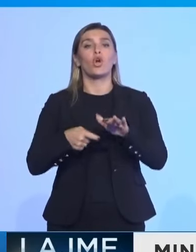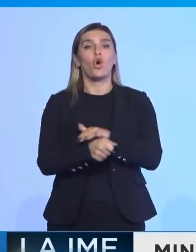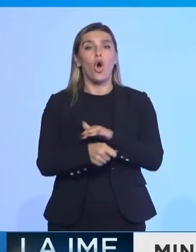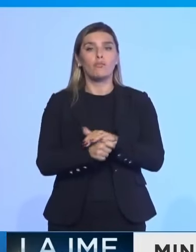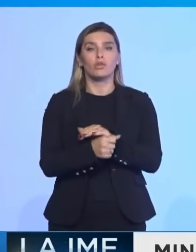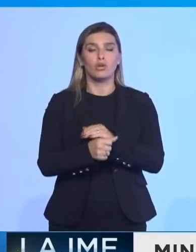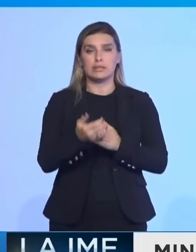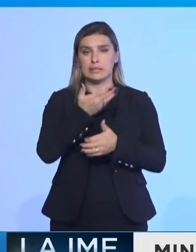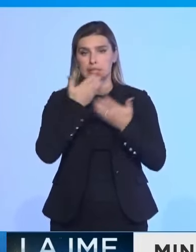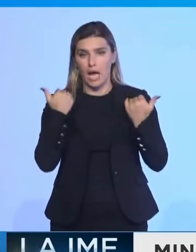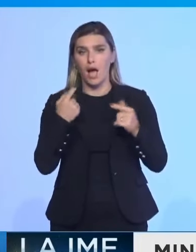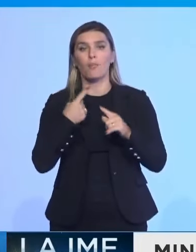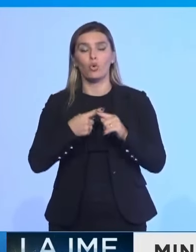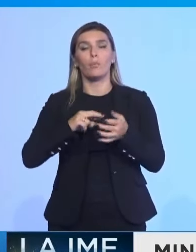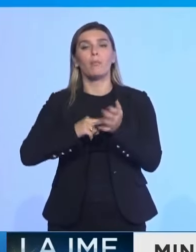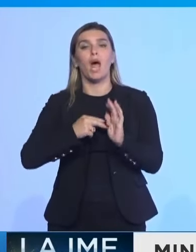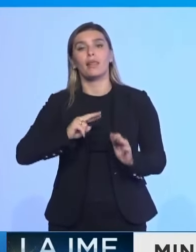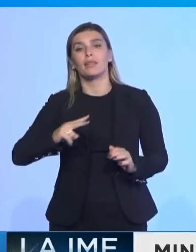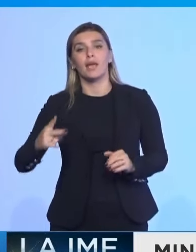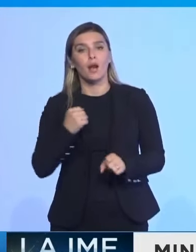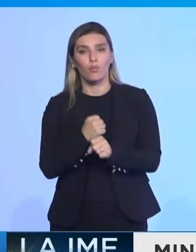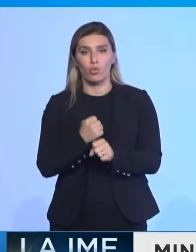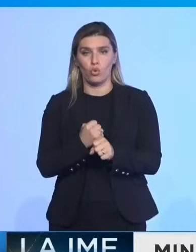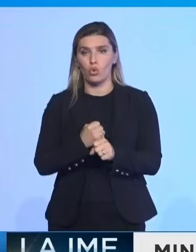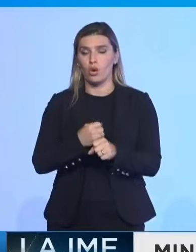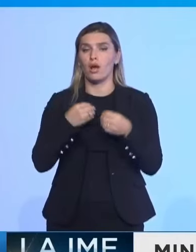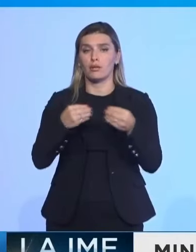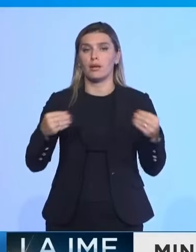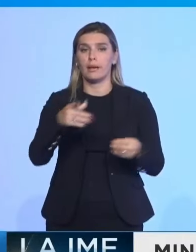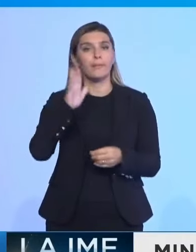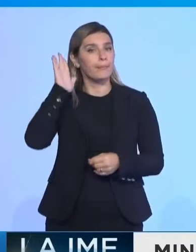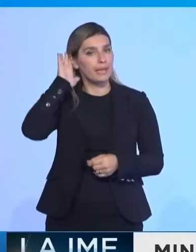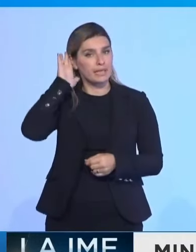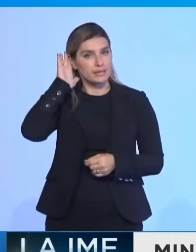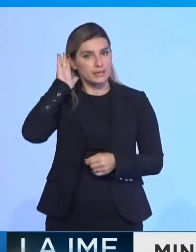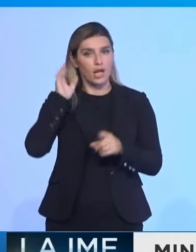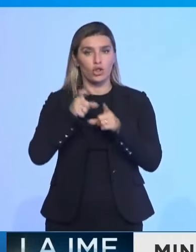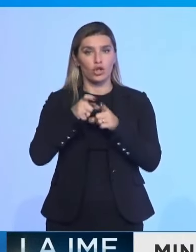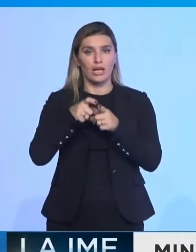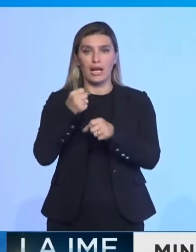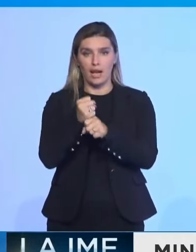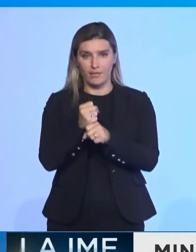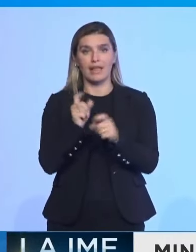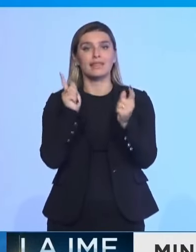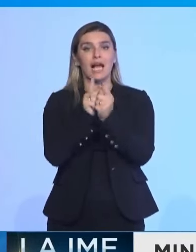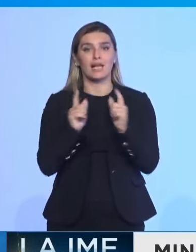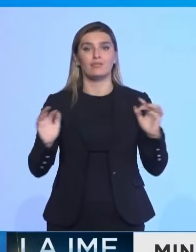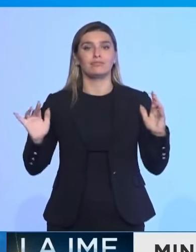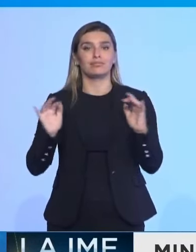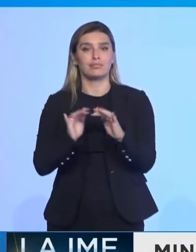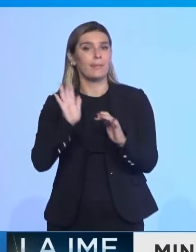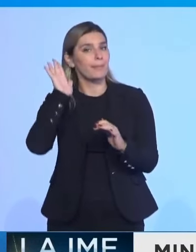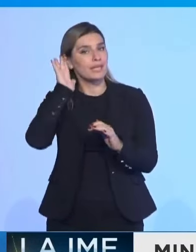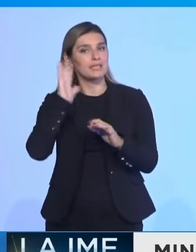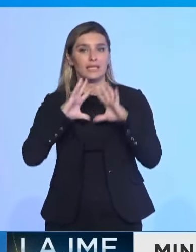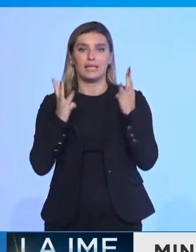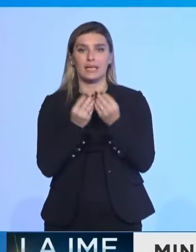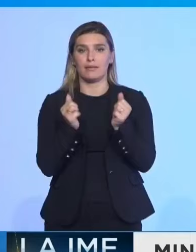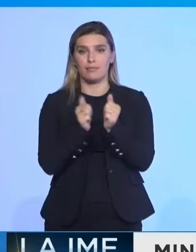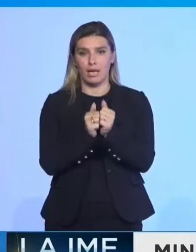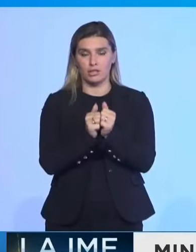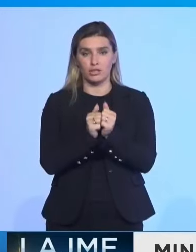alternativa qëndrueshme qeverisëse, ka deklaruar ministrja Donika Gërvalla në takimin e grave ministre të punëve të jashtme që u mbajt